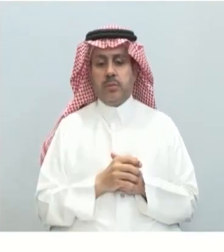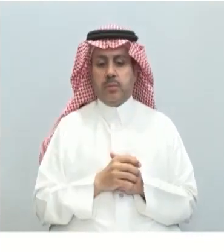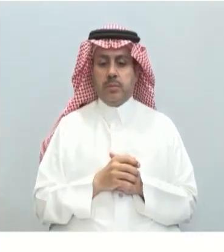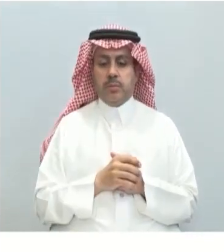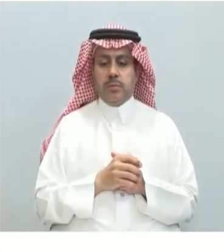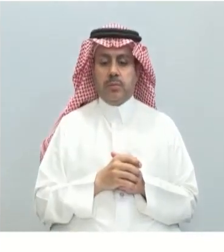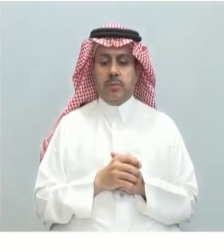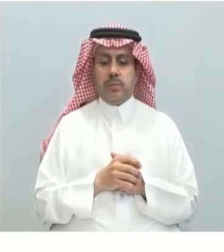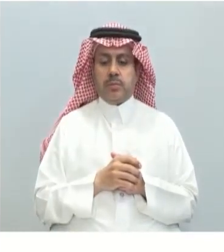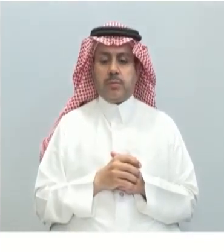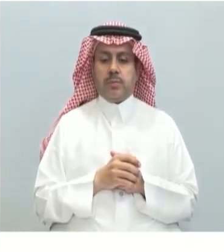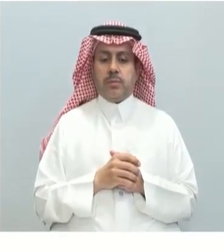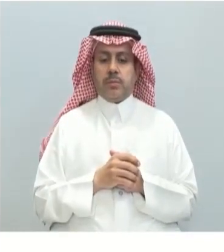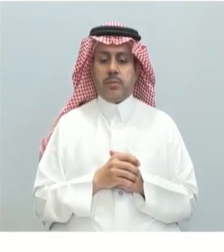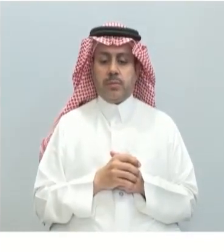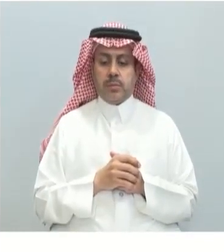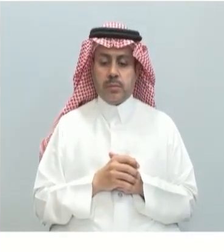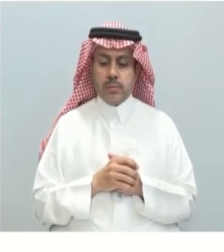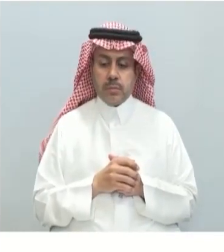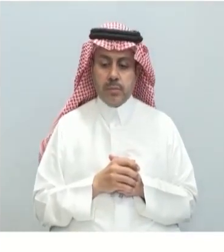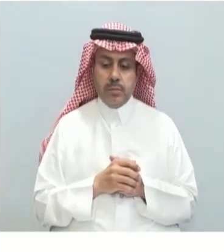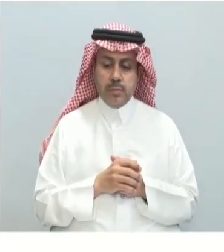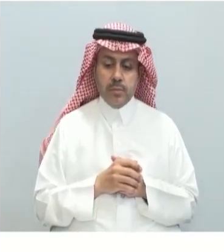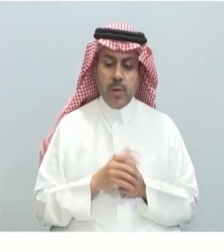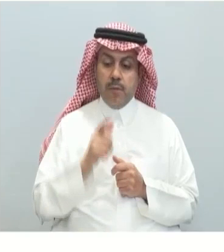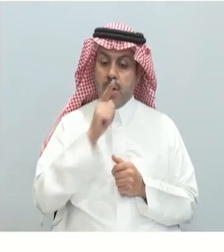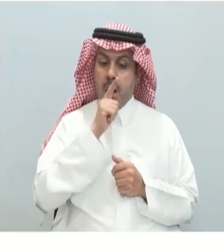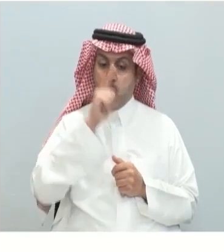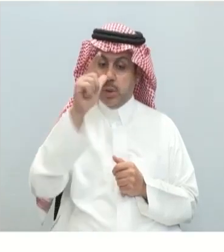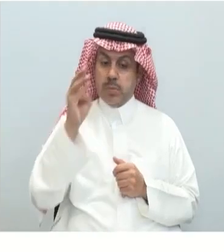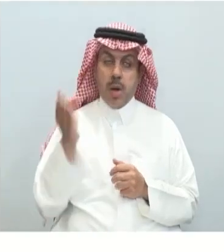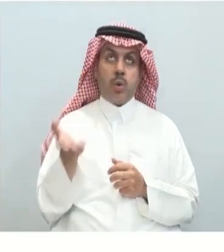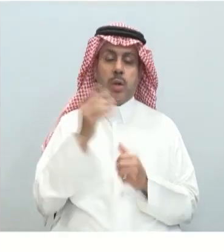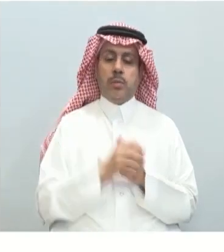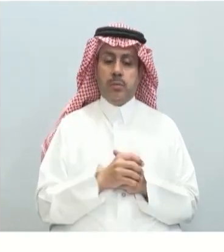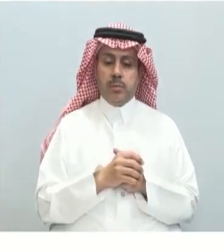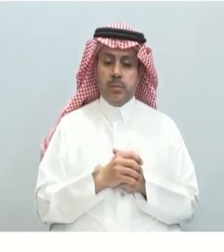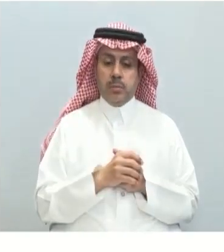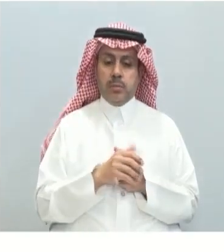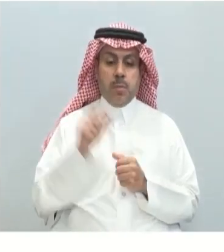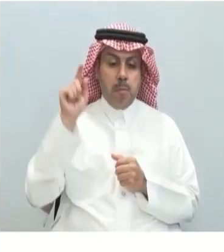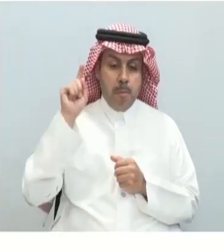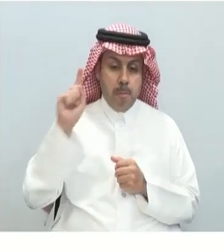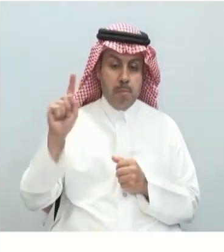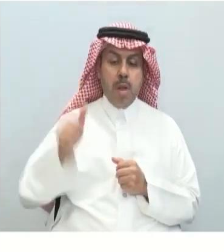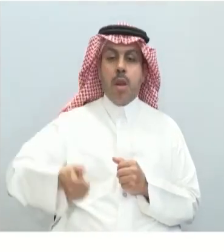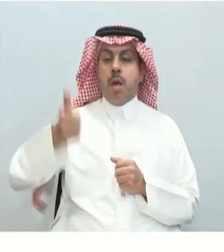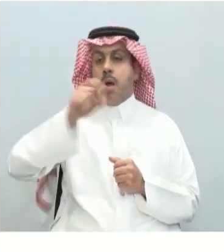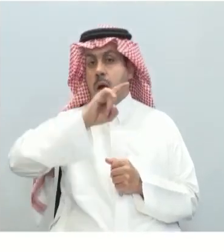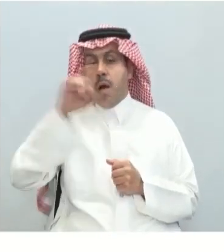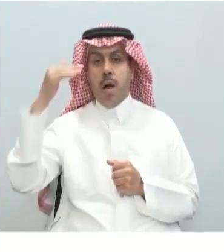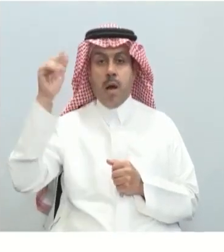فاذن مؤذن يعني مناد في قوله سبحانه وتعالى وهم